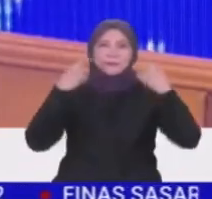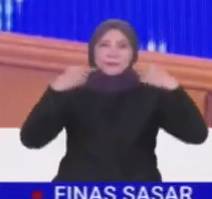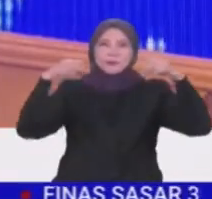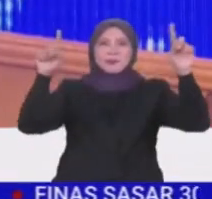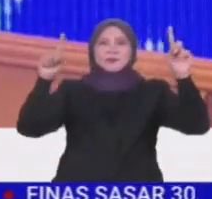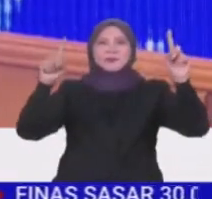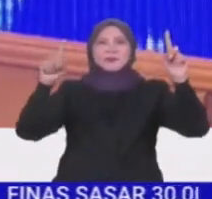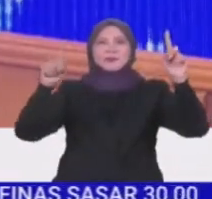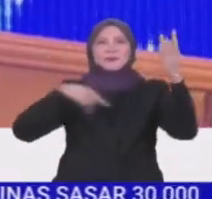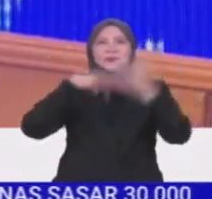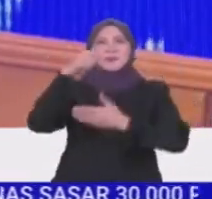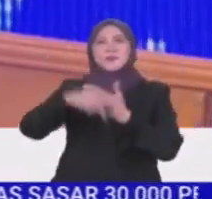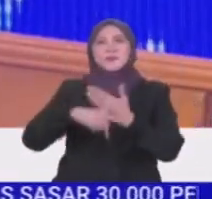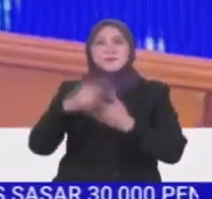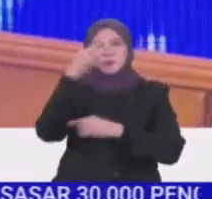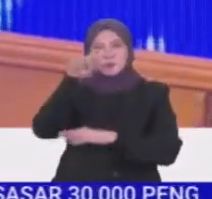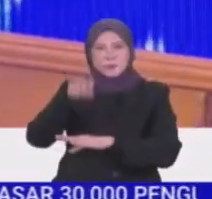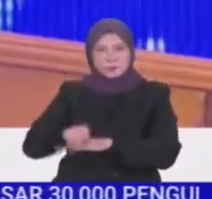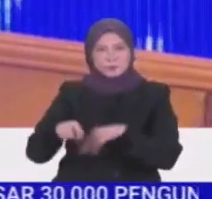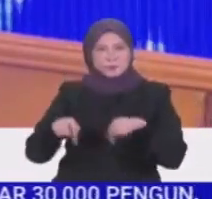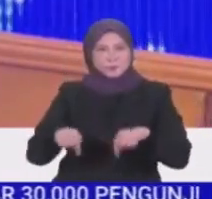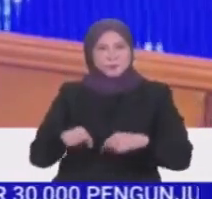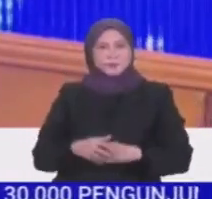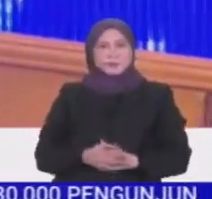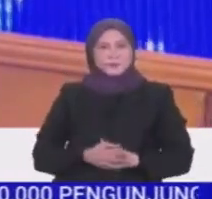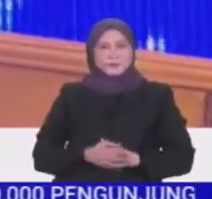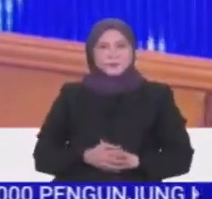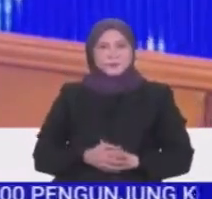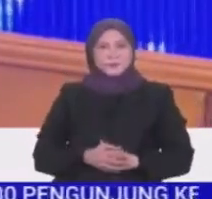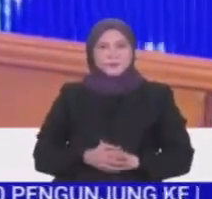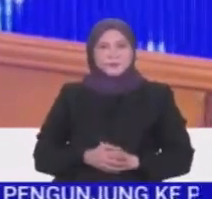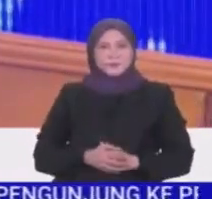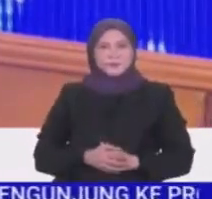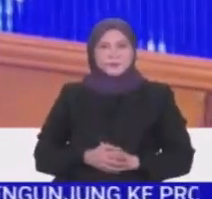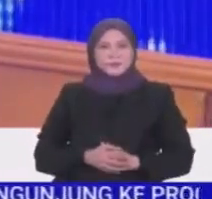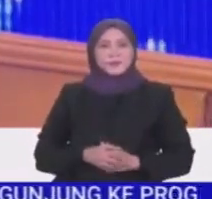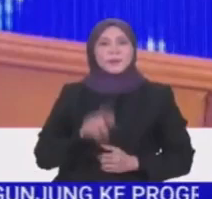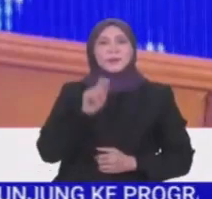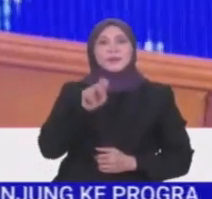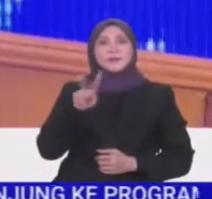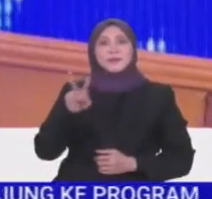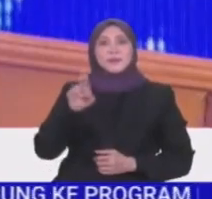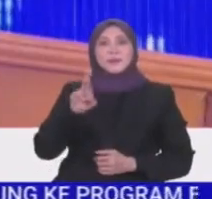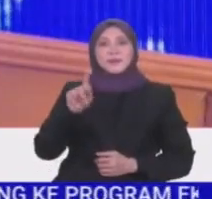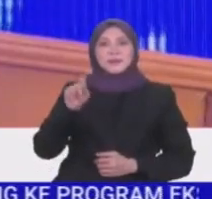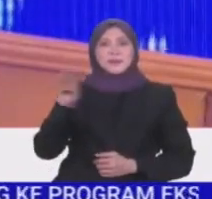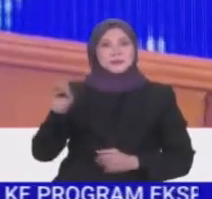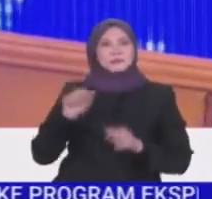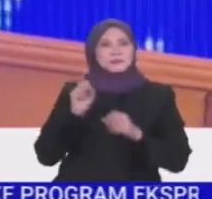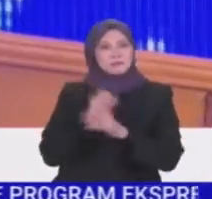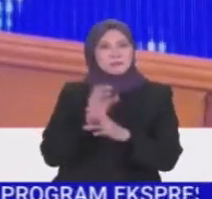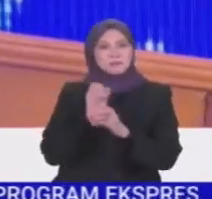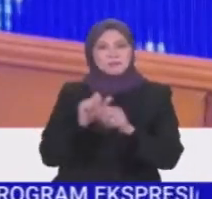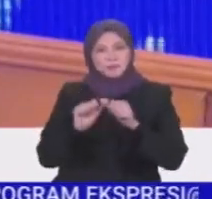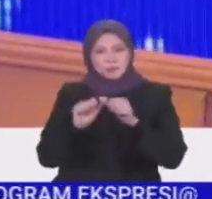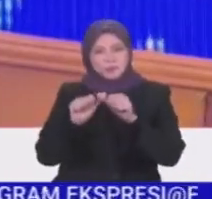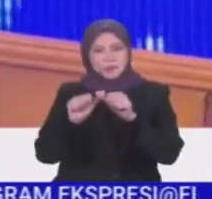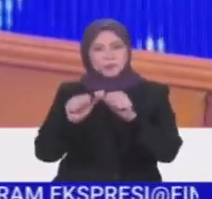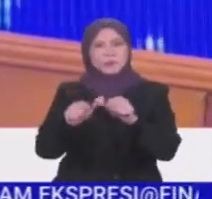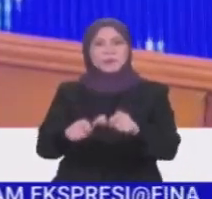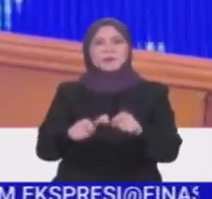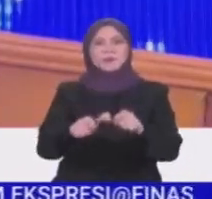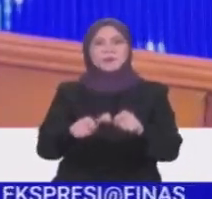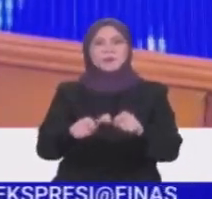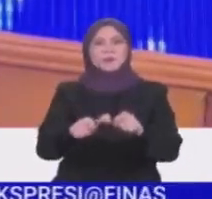menjayakan majlis pada malam ini. Kepada PVRTM, teruskanlah usaha menyambut para ahli